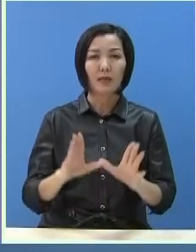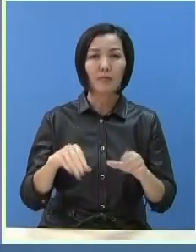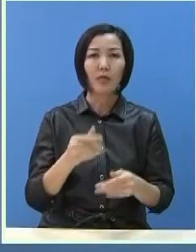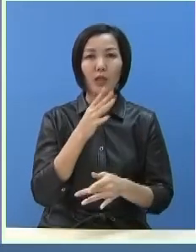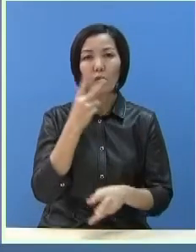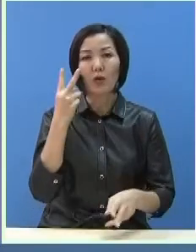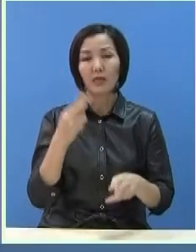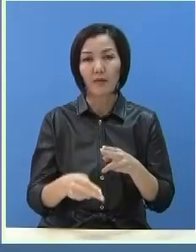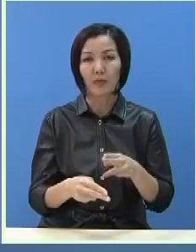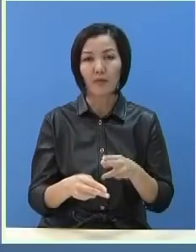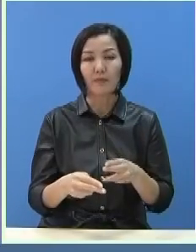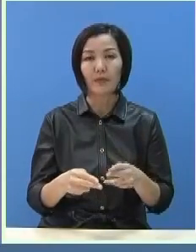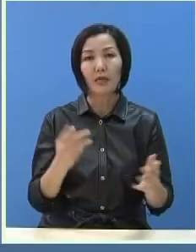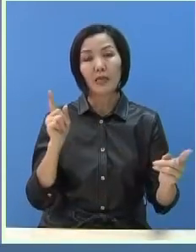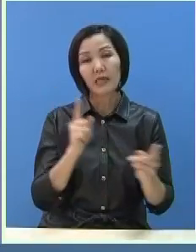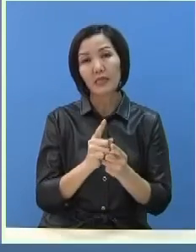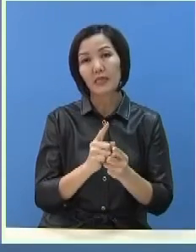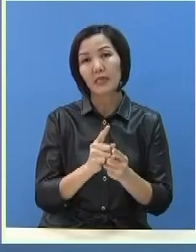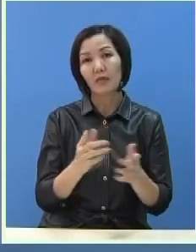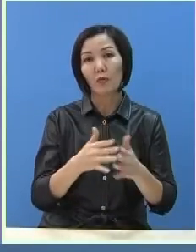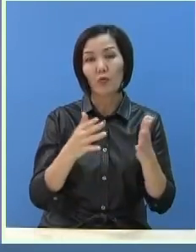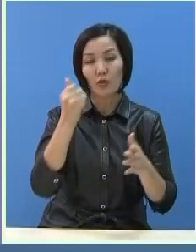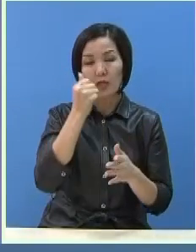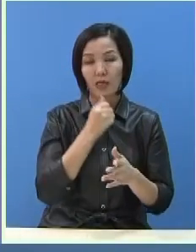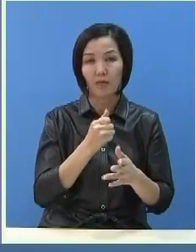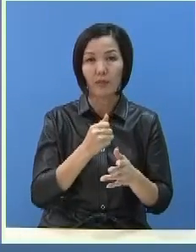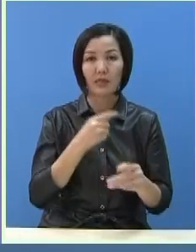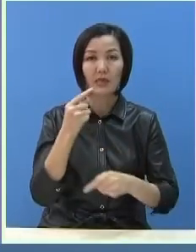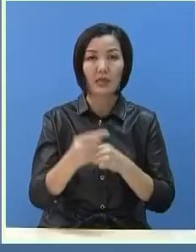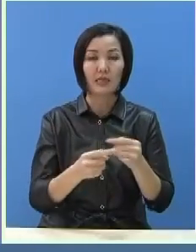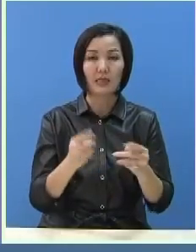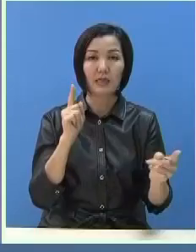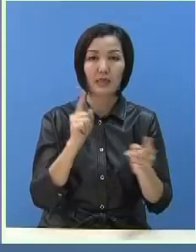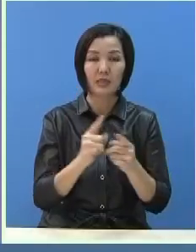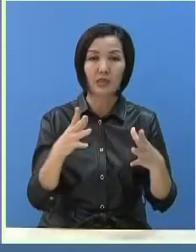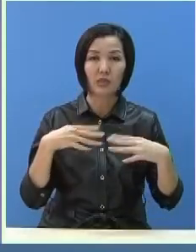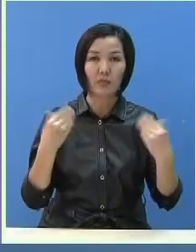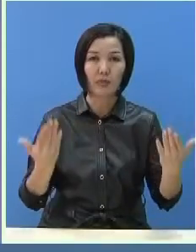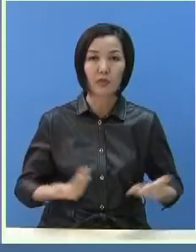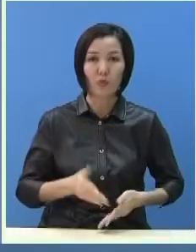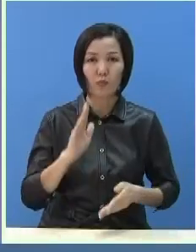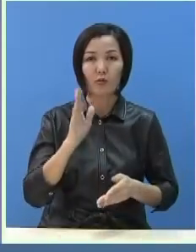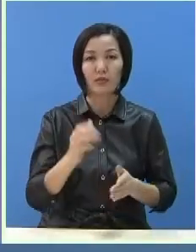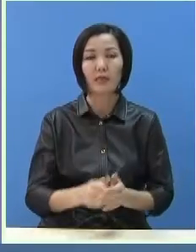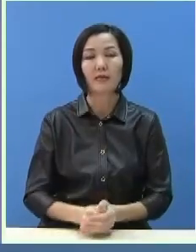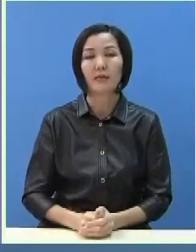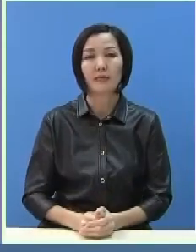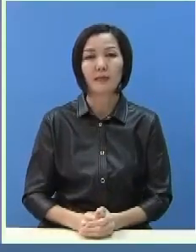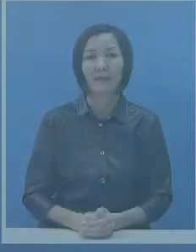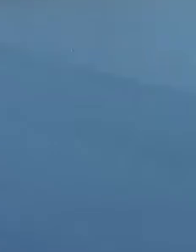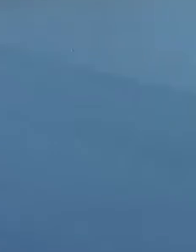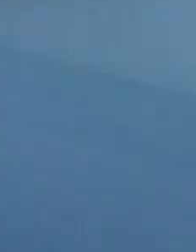уақыт тәмам. Сұхбаттарыңызға алғыс білдіремін, еңбектеріңізге табыс тілеймін. Рахмет. Қымбатты көрермен, эфирде есендікпен жолығайық.